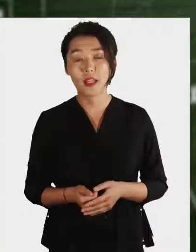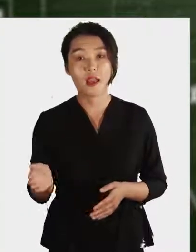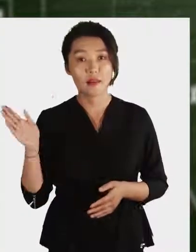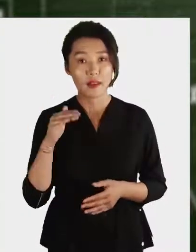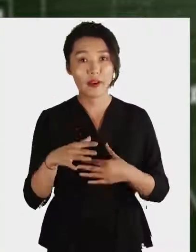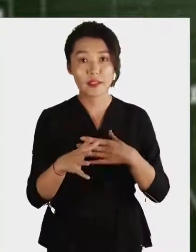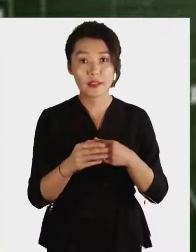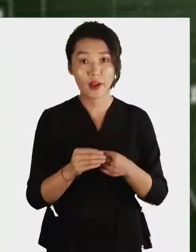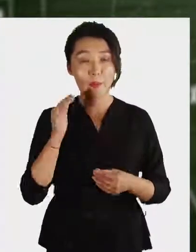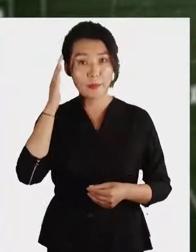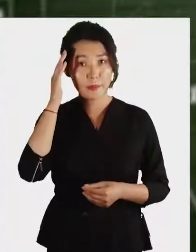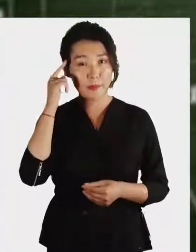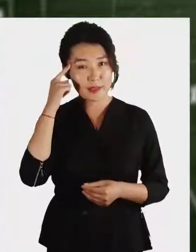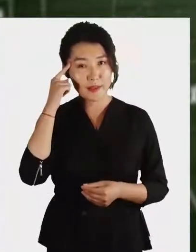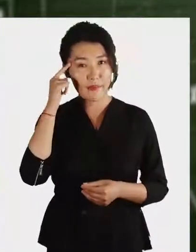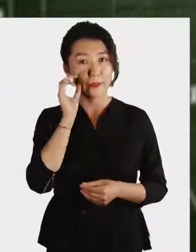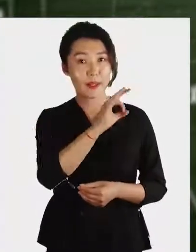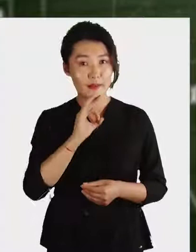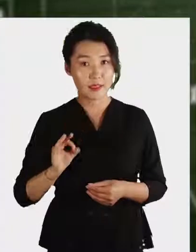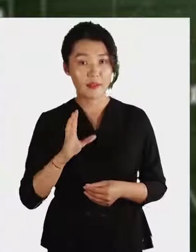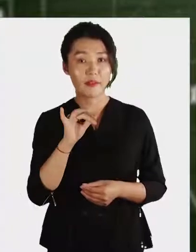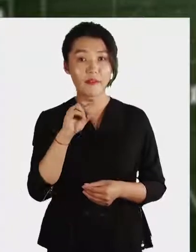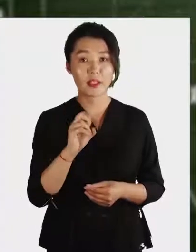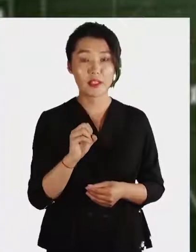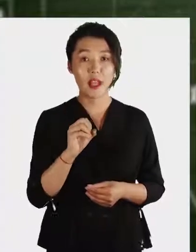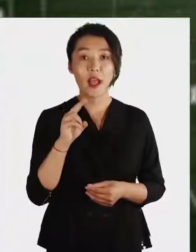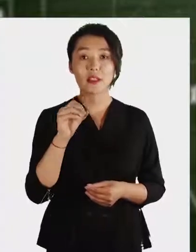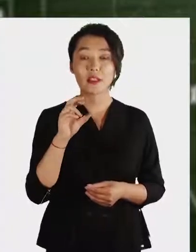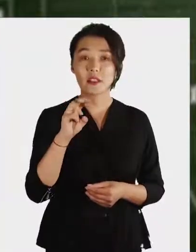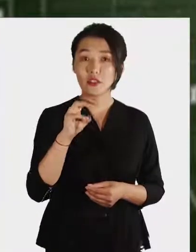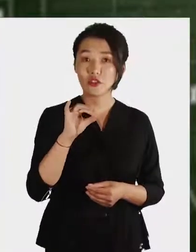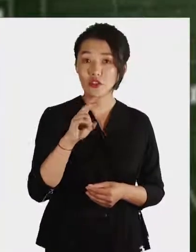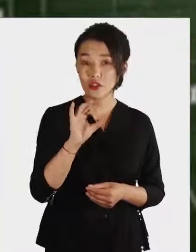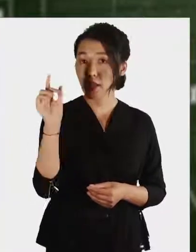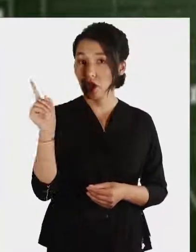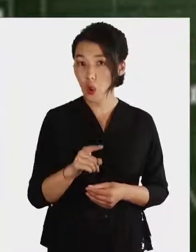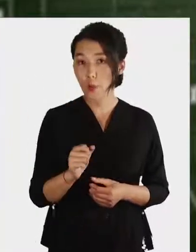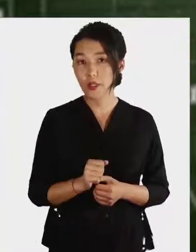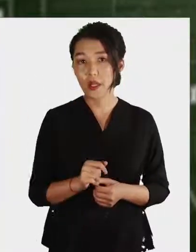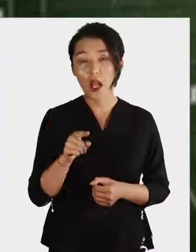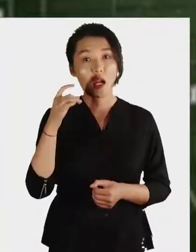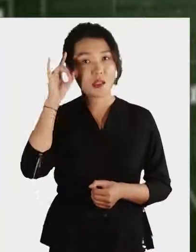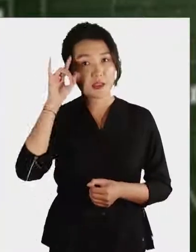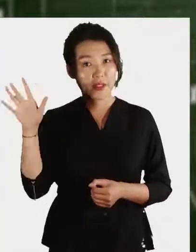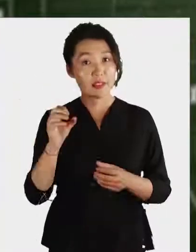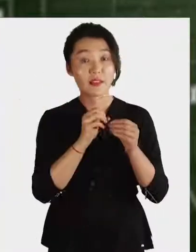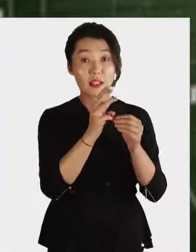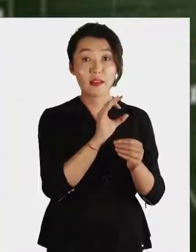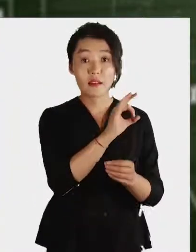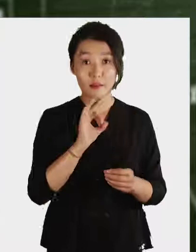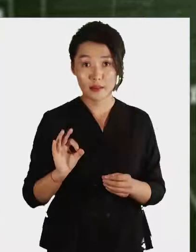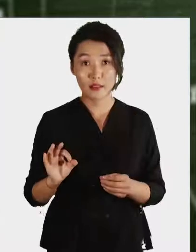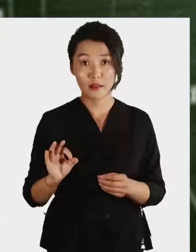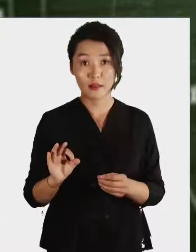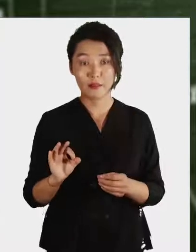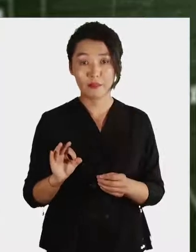Давайте с вами представим проценты в виде десятичной дроби. Вот у нас известно 13%. Так